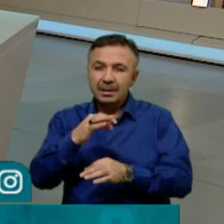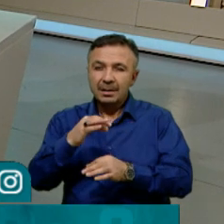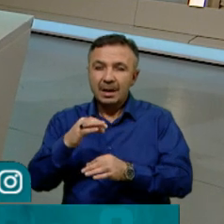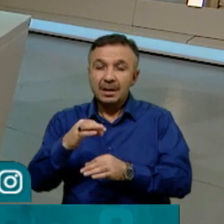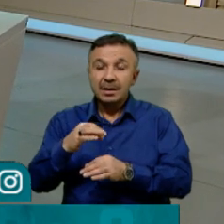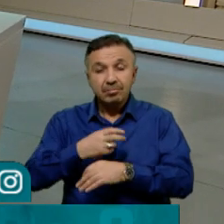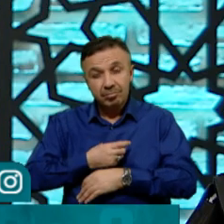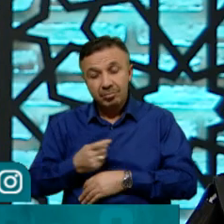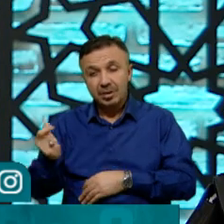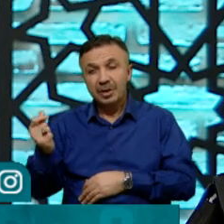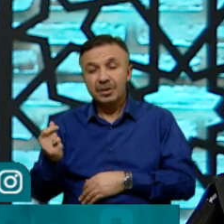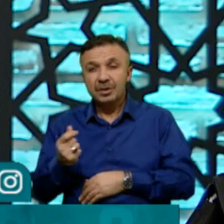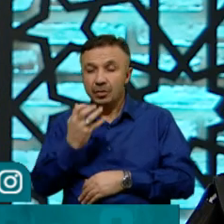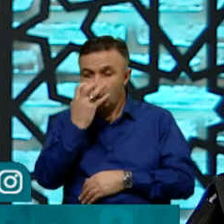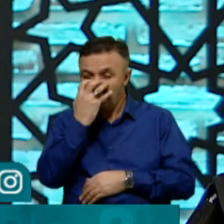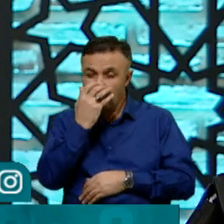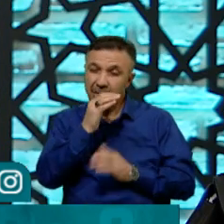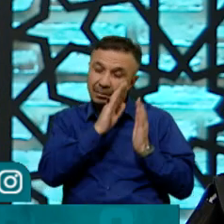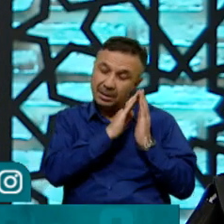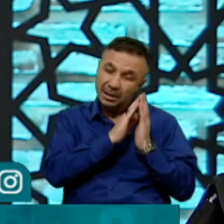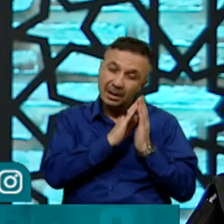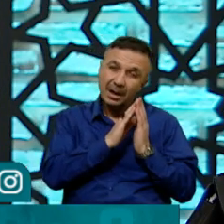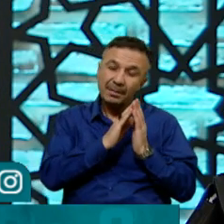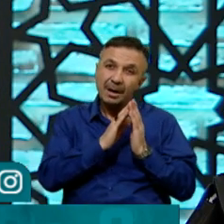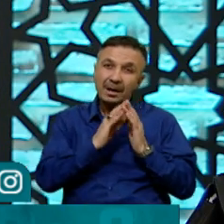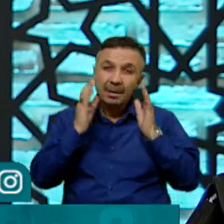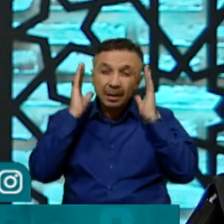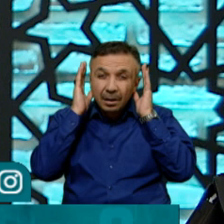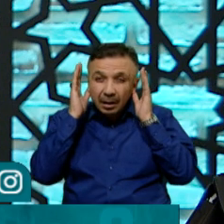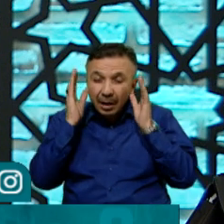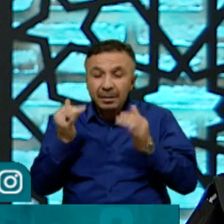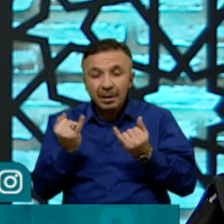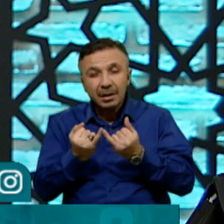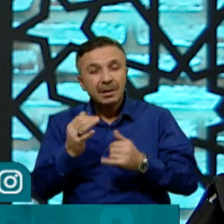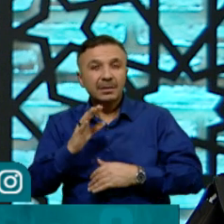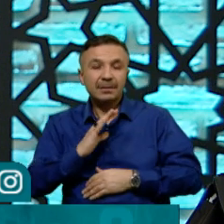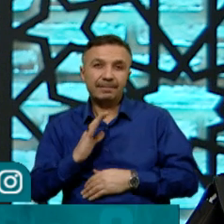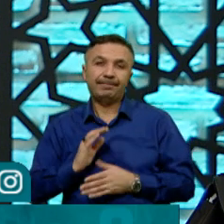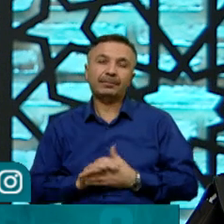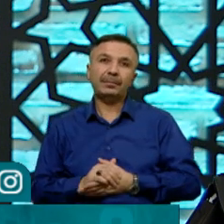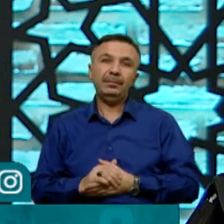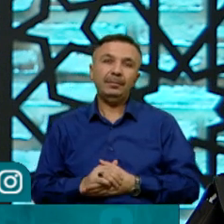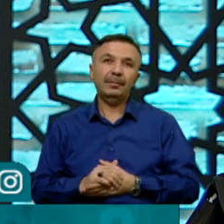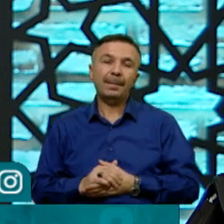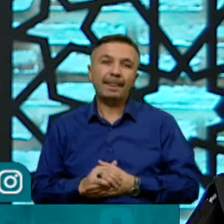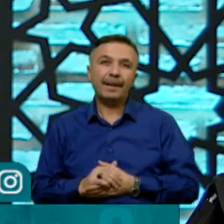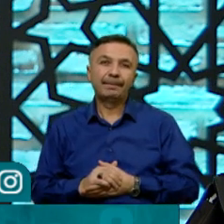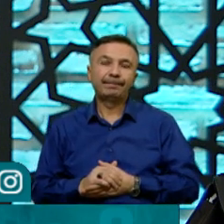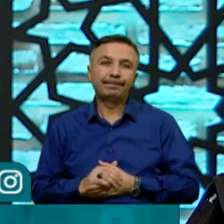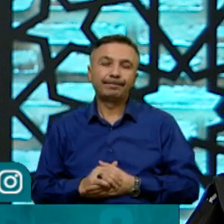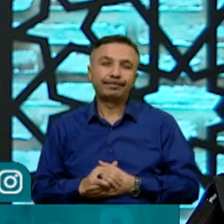kuvvetten yoğun bakımda yatmasına rağmen namaz kılan bir kardeşimiz var bir ağabeyimiz var bizde